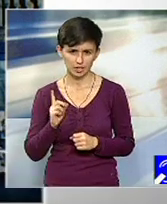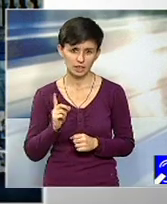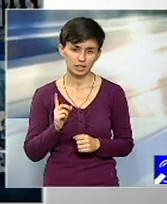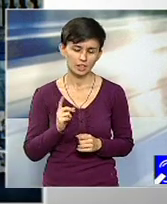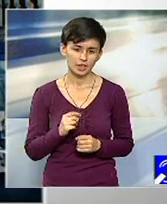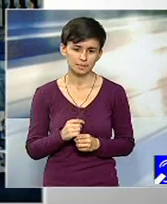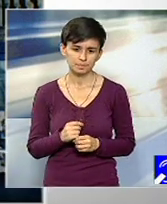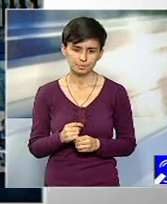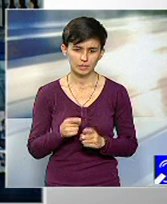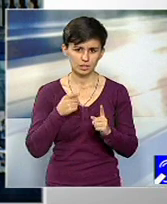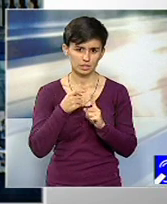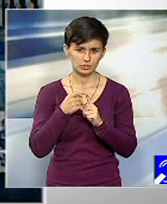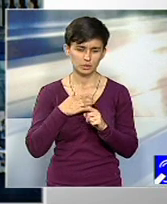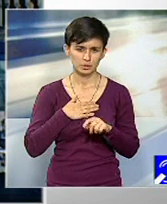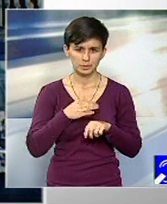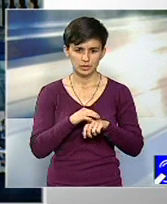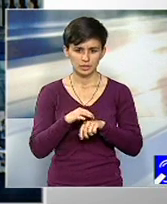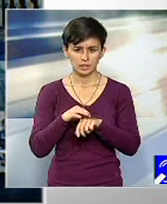în rolul meu de capitan